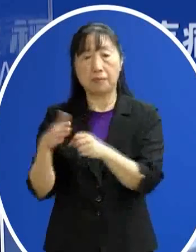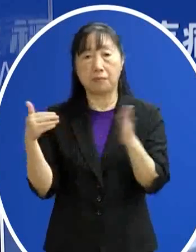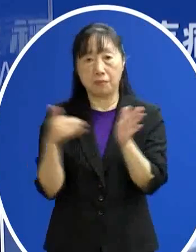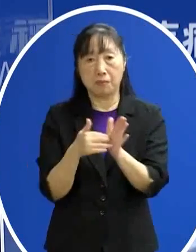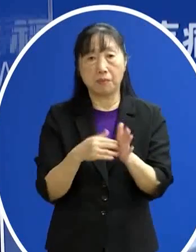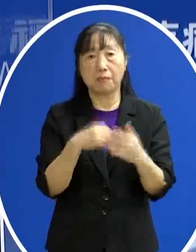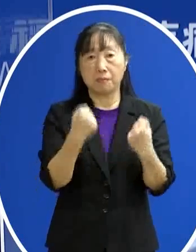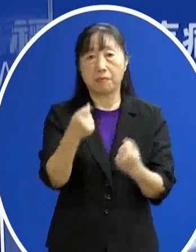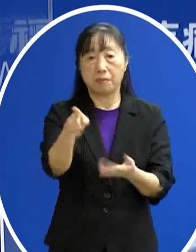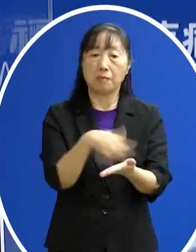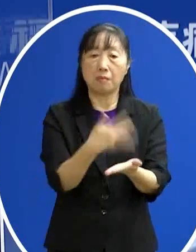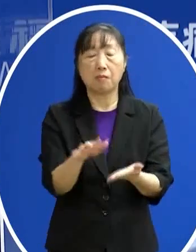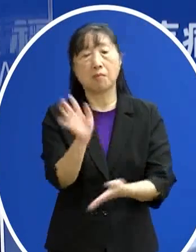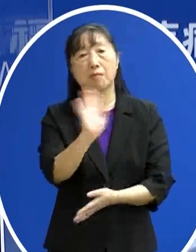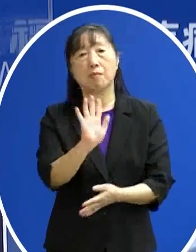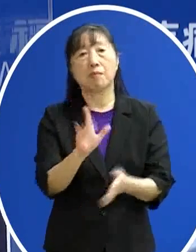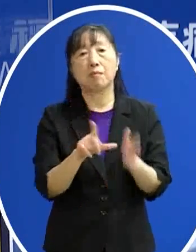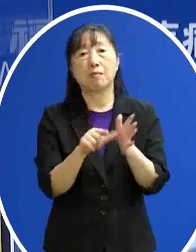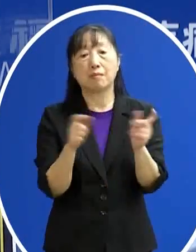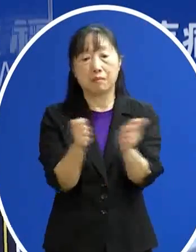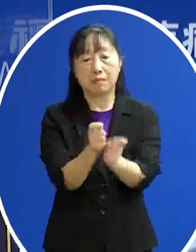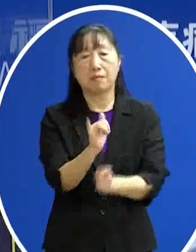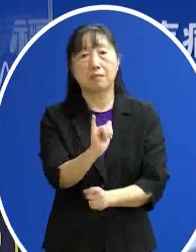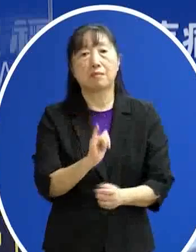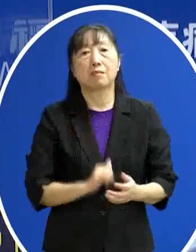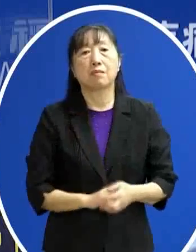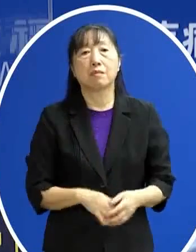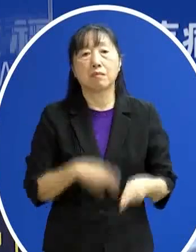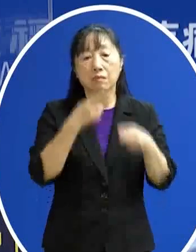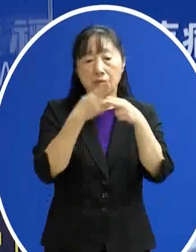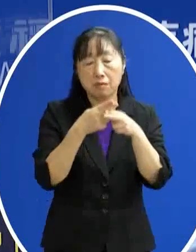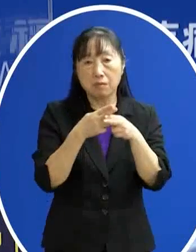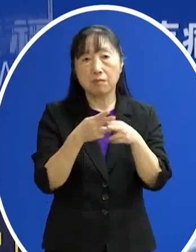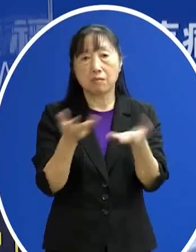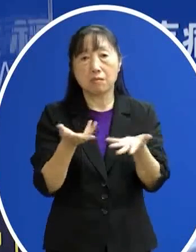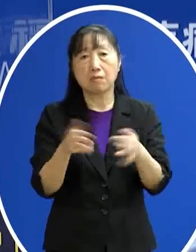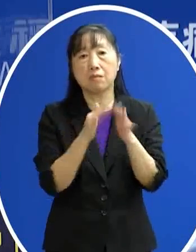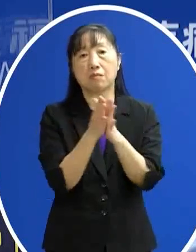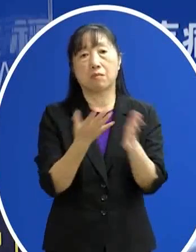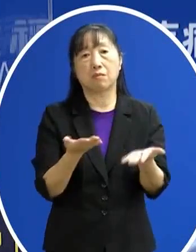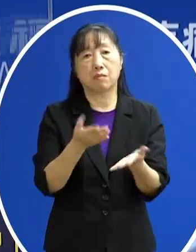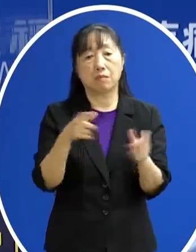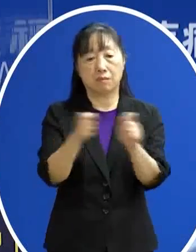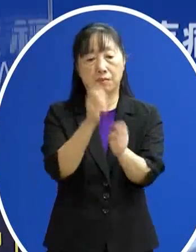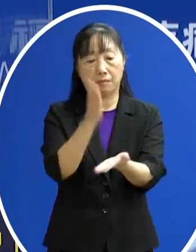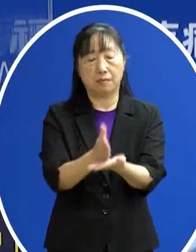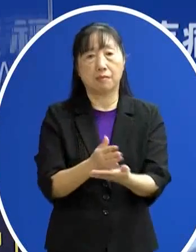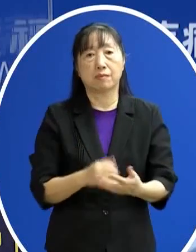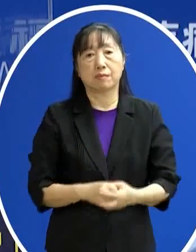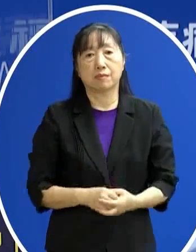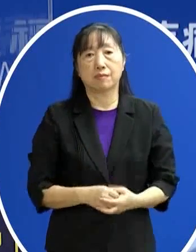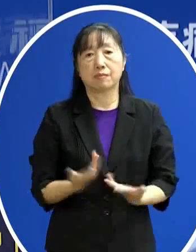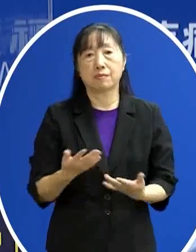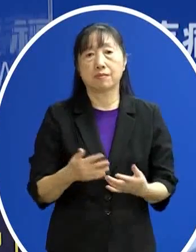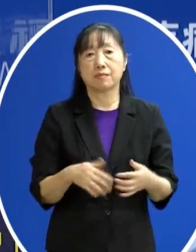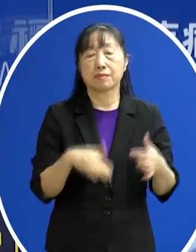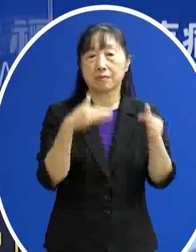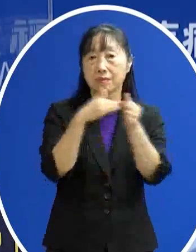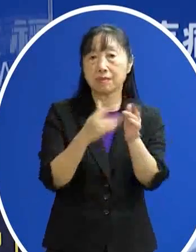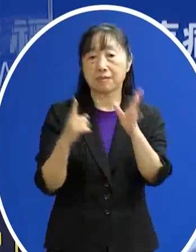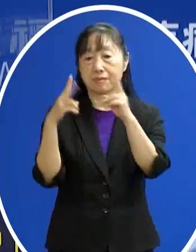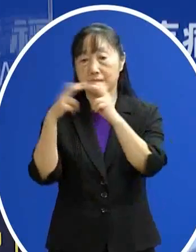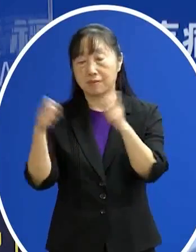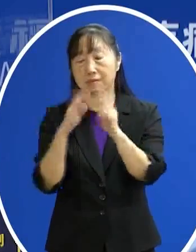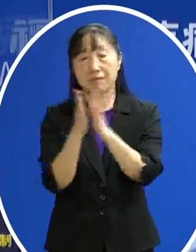客，丧礼不公祭哈，宗教集会活动全面暂停办理。好，宗教的场所在暂